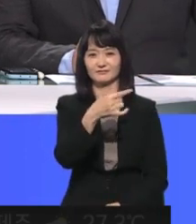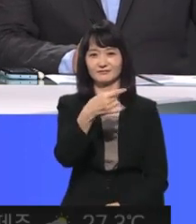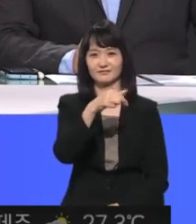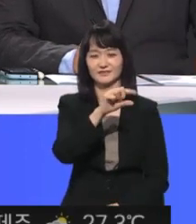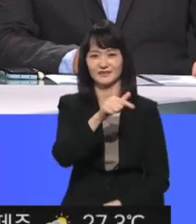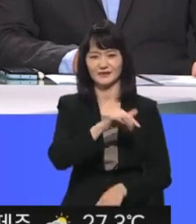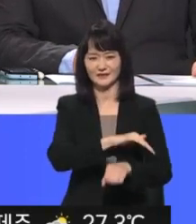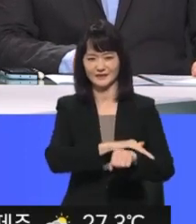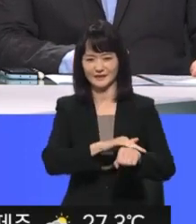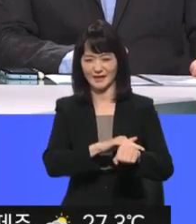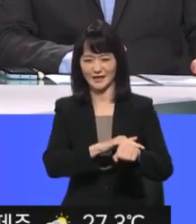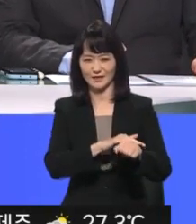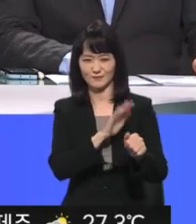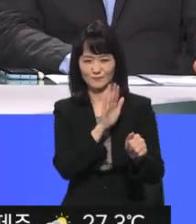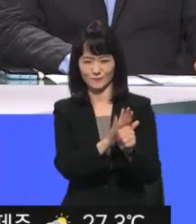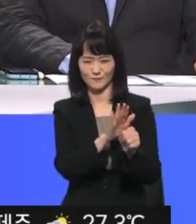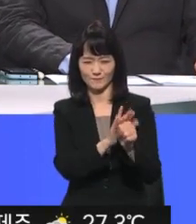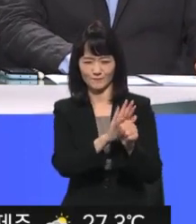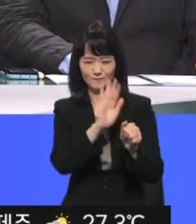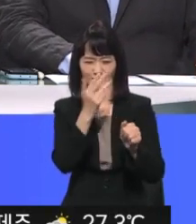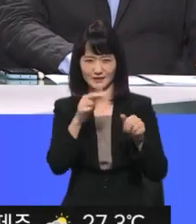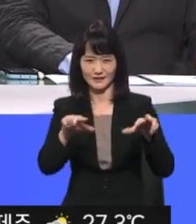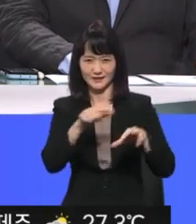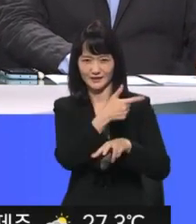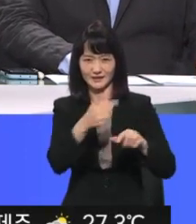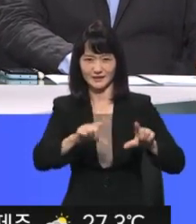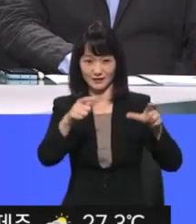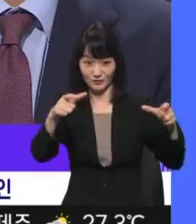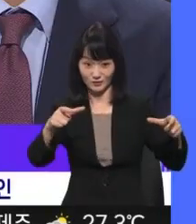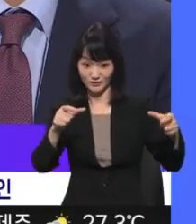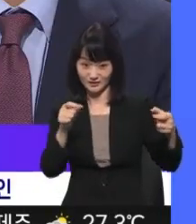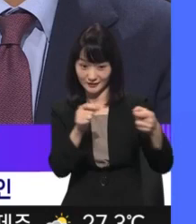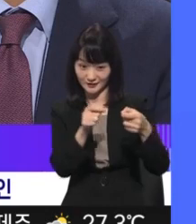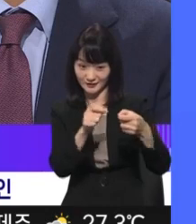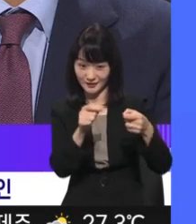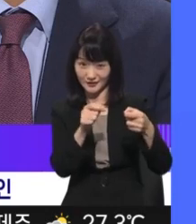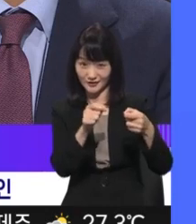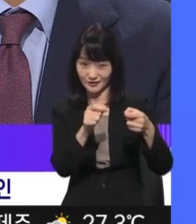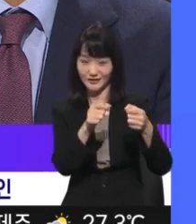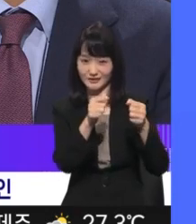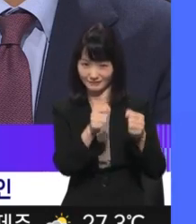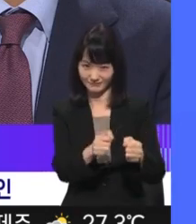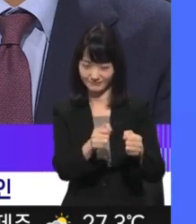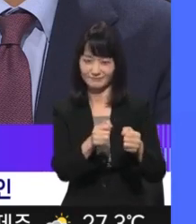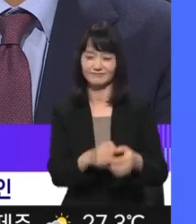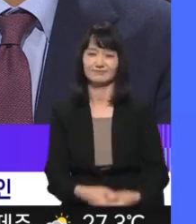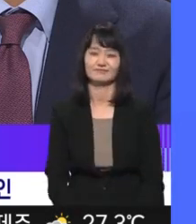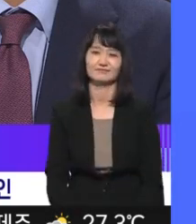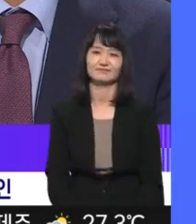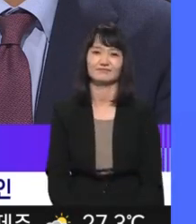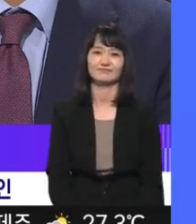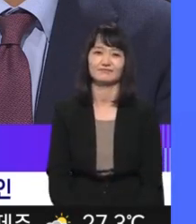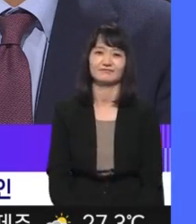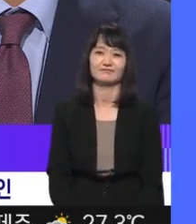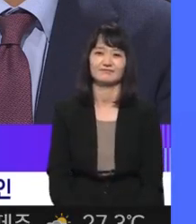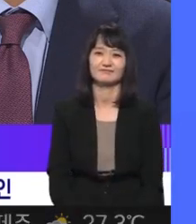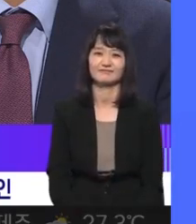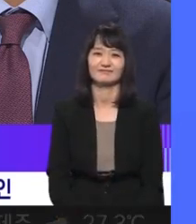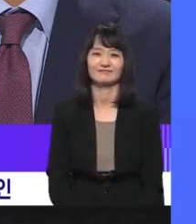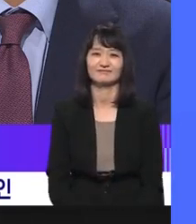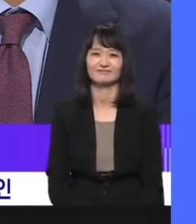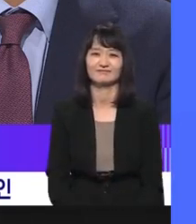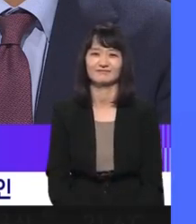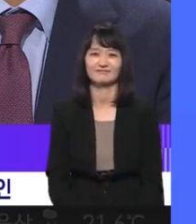강동의 계신가요 아낄 흩어졌습니다 근처 이때는 감독은 아닌걸로 여기까지만 줘 드리도록